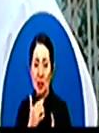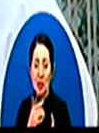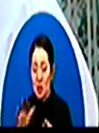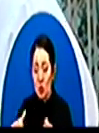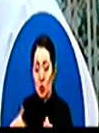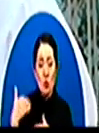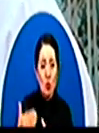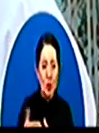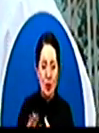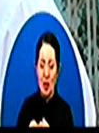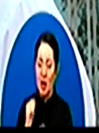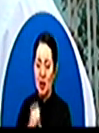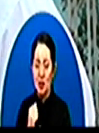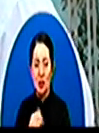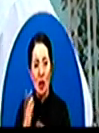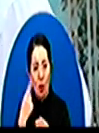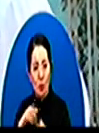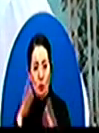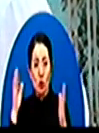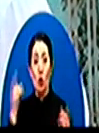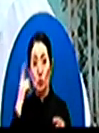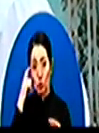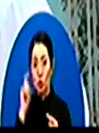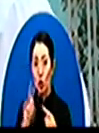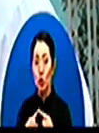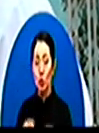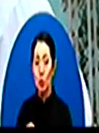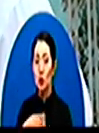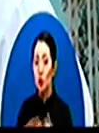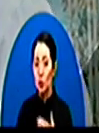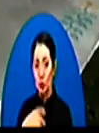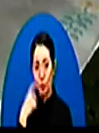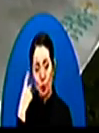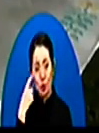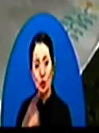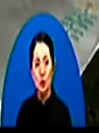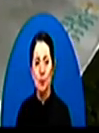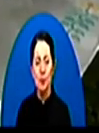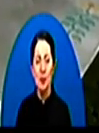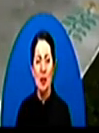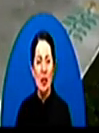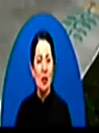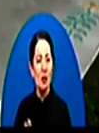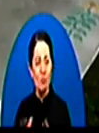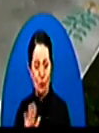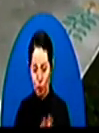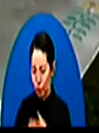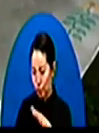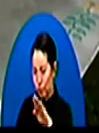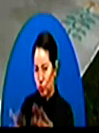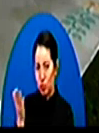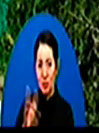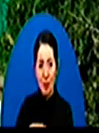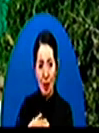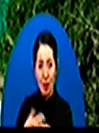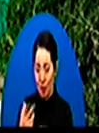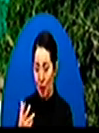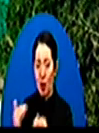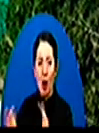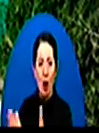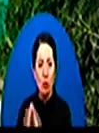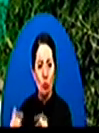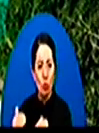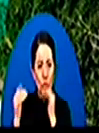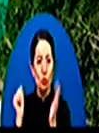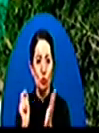цаашдын ажилд бидний хамгийн том одоо зорилго болж явна гэж ингэж бодож байна. Цаашдаач орчин үеийн Дархан хотыг хамтдаа хөгжүүлэх нь чухал юм. Тиймээс Монгол Ардын намаас